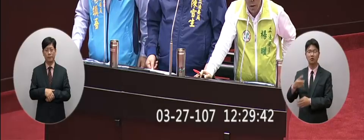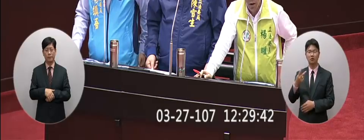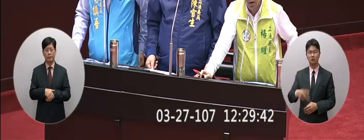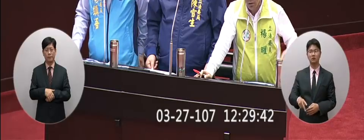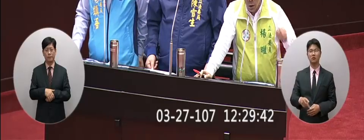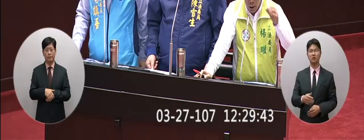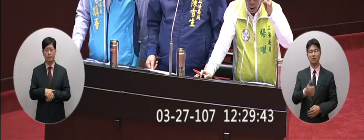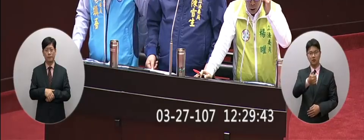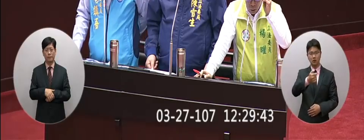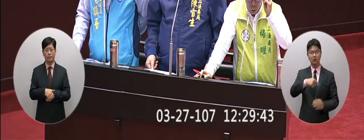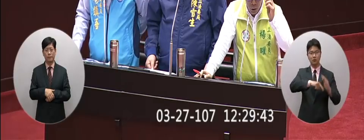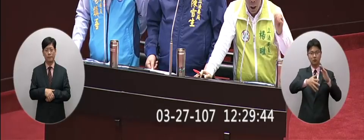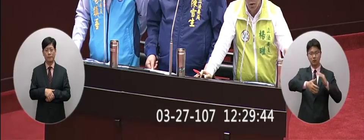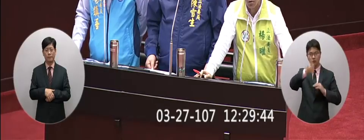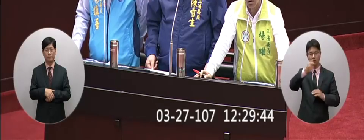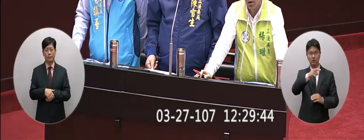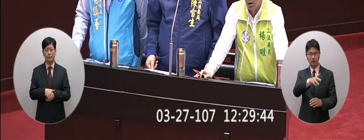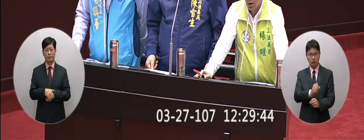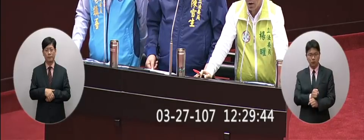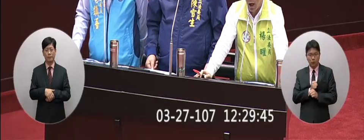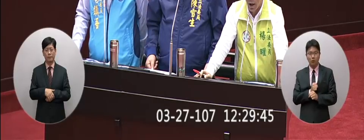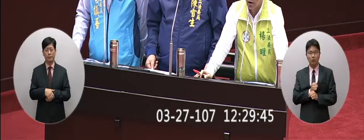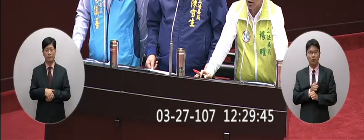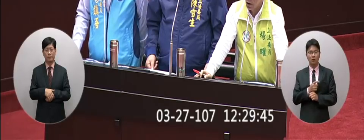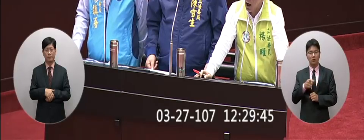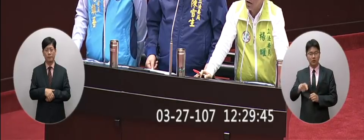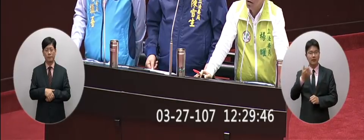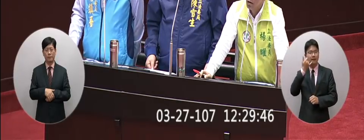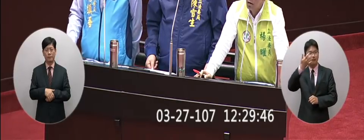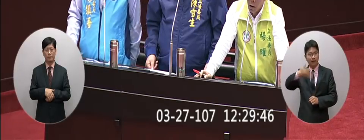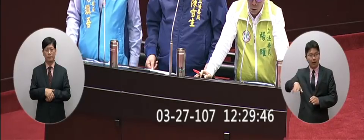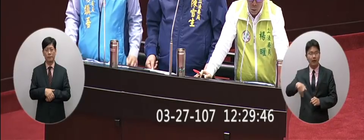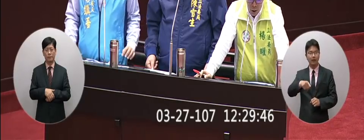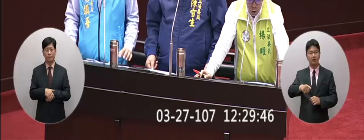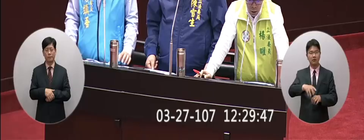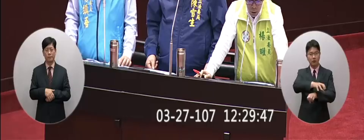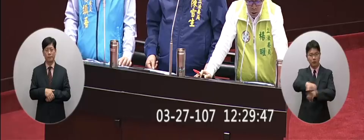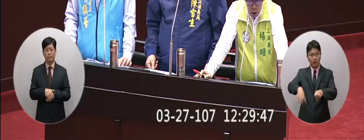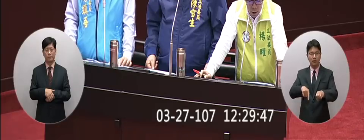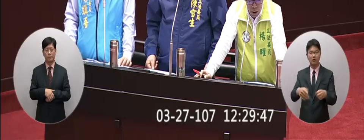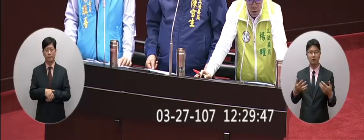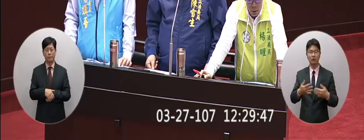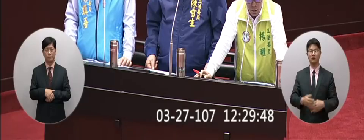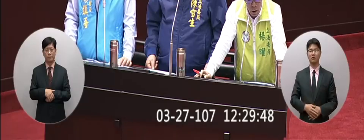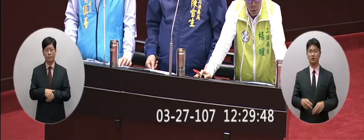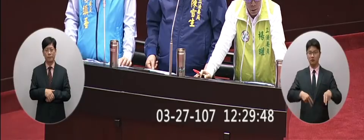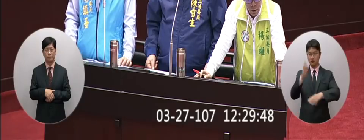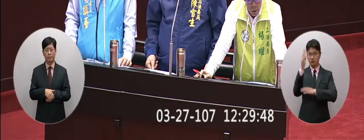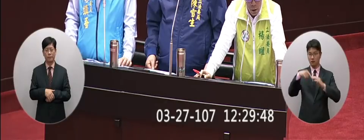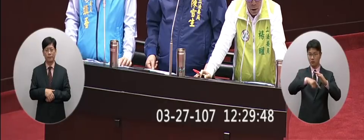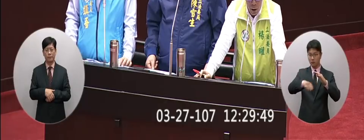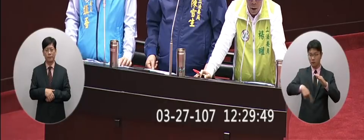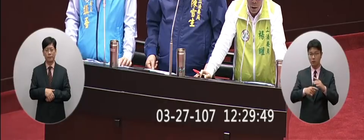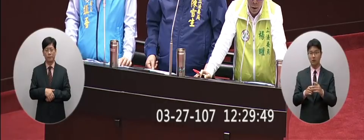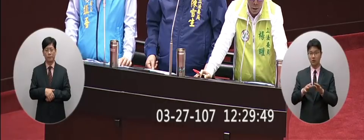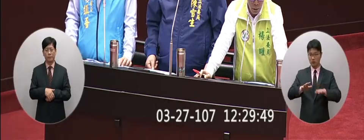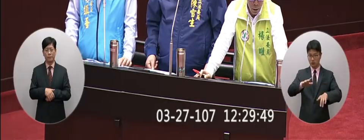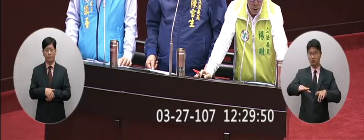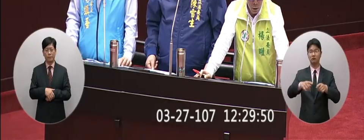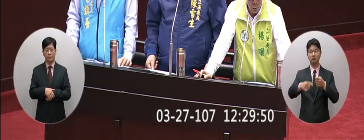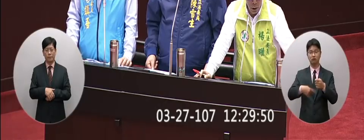要感谢院长、注意到海洋的生态。我们行政院大概 在今